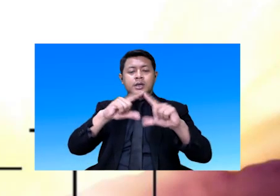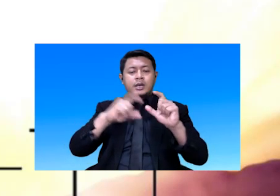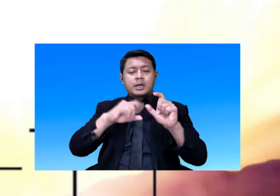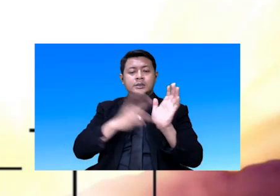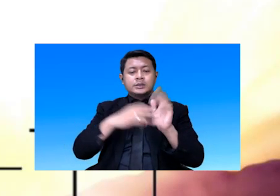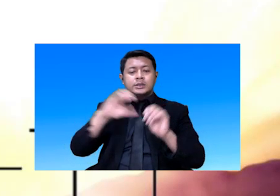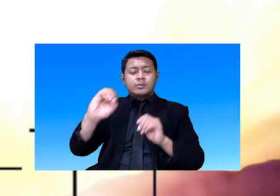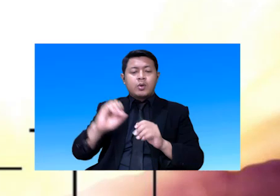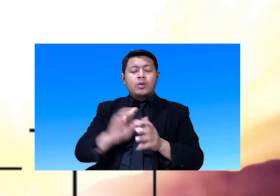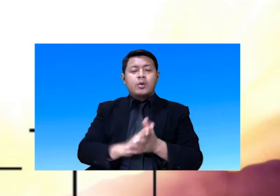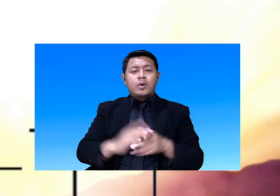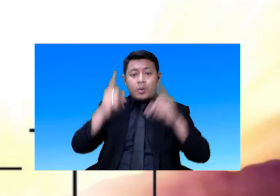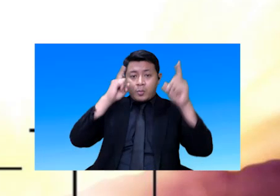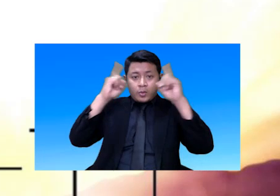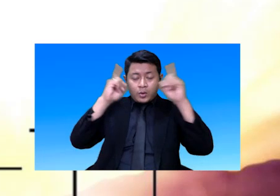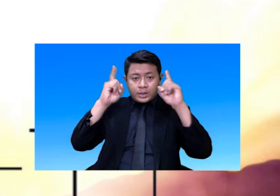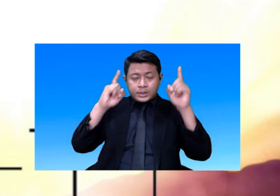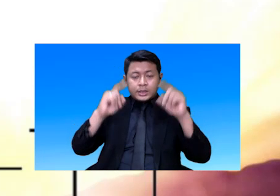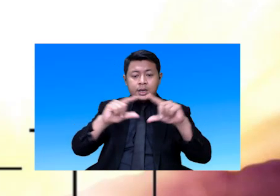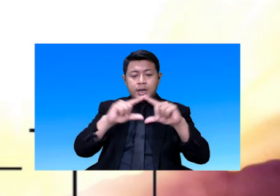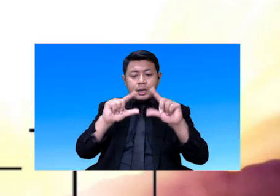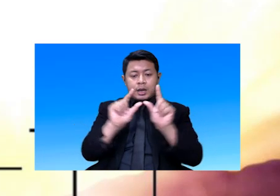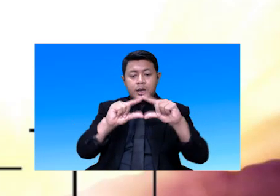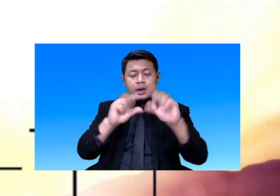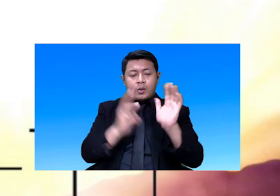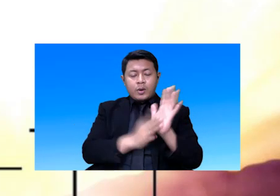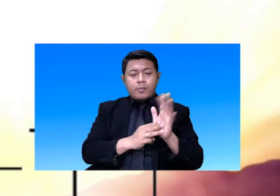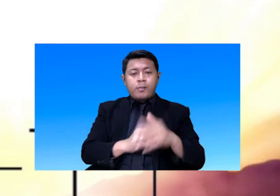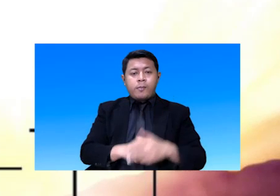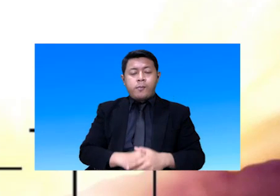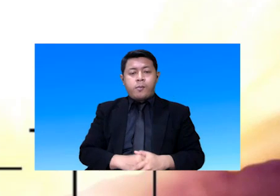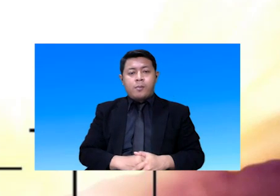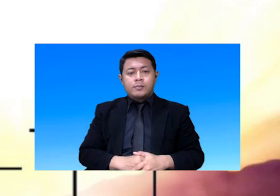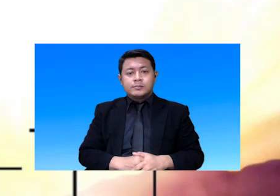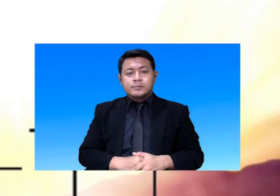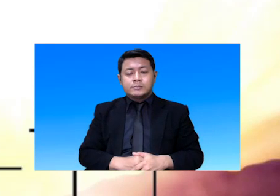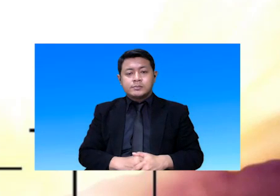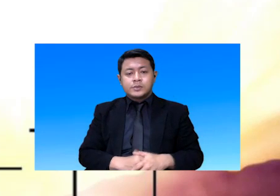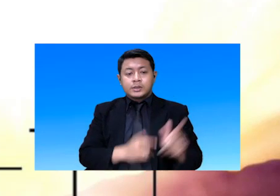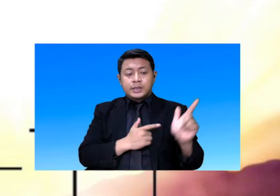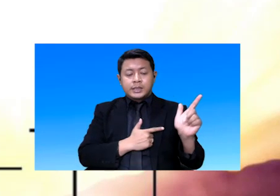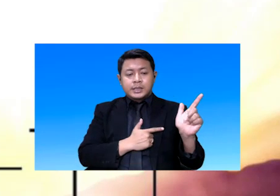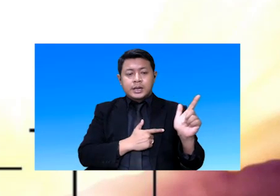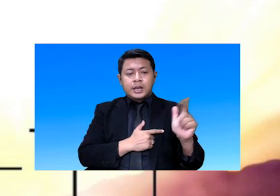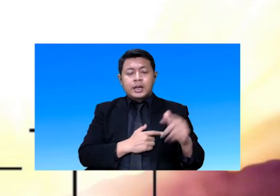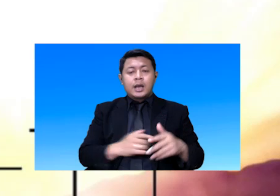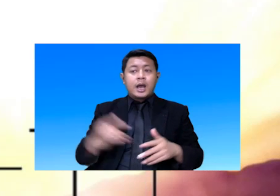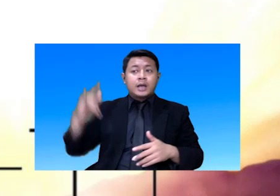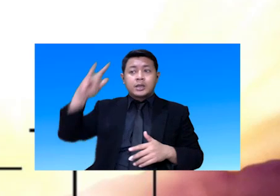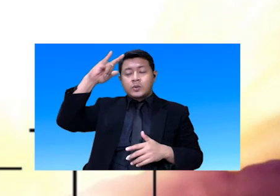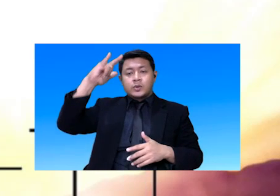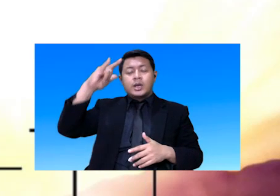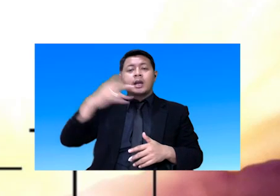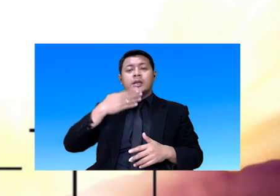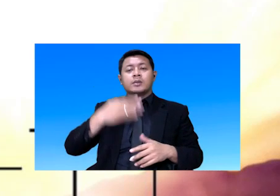itu politikus awam. Muridnya Van Lith juga. Mau cari di tentara?